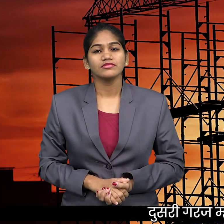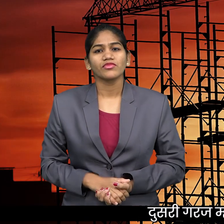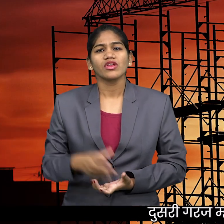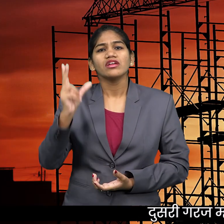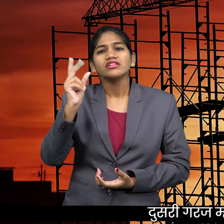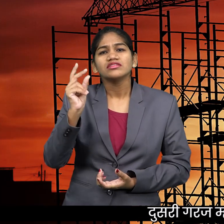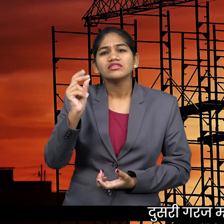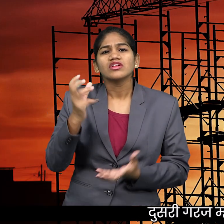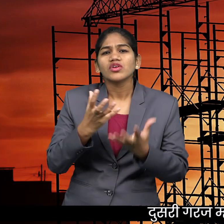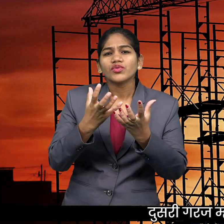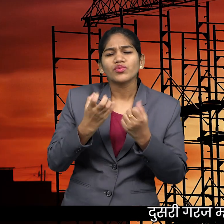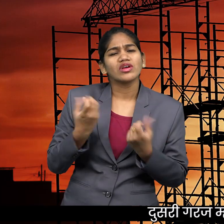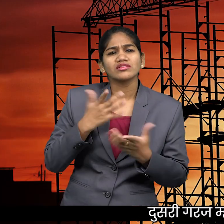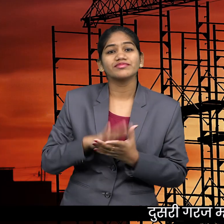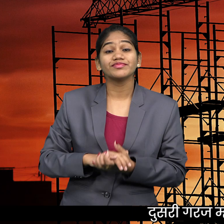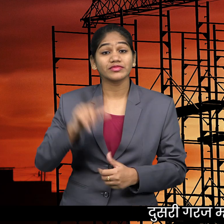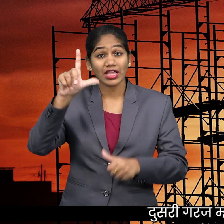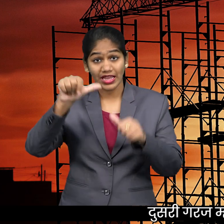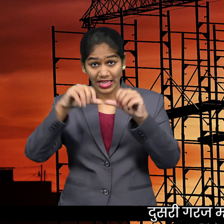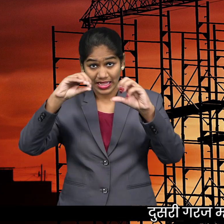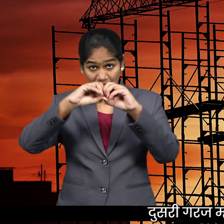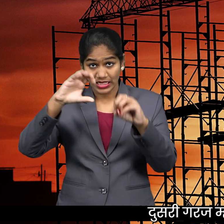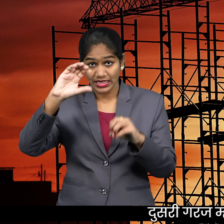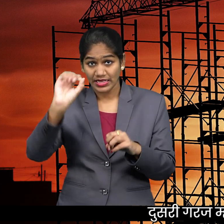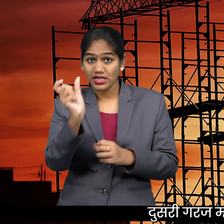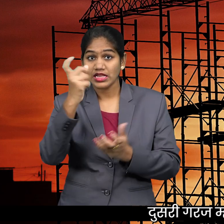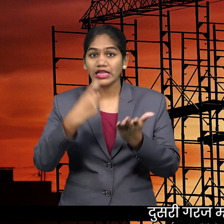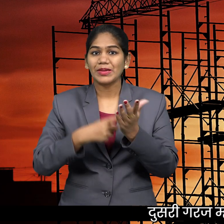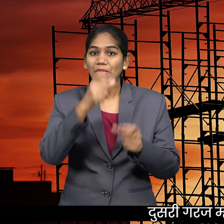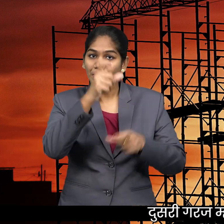दुसरी गरज म्हणजे श्रम किंवा श्रमशक्ती.